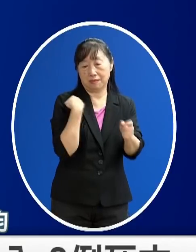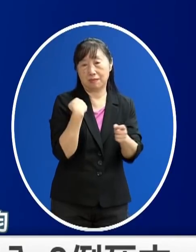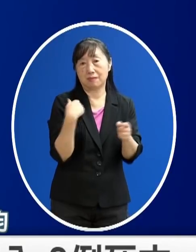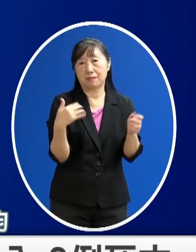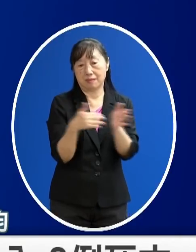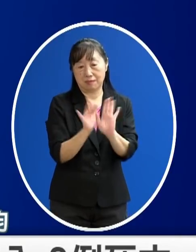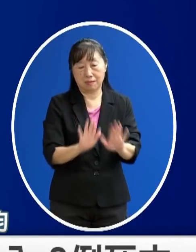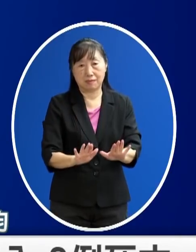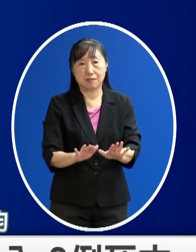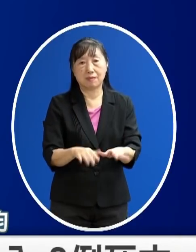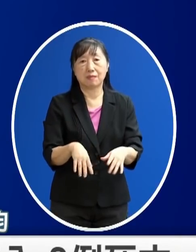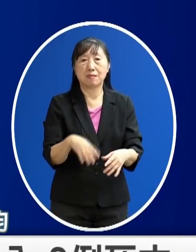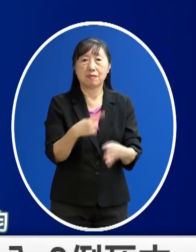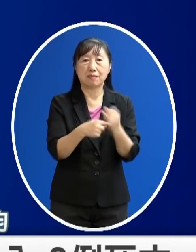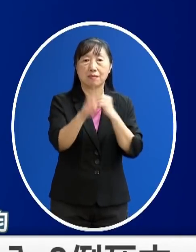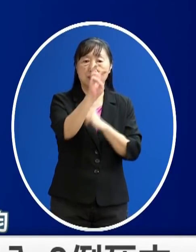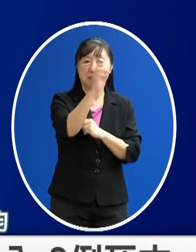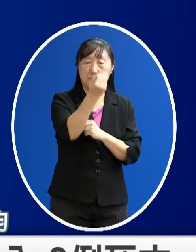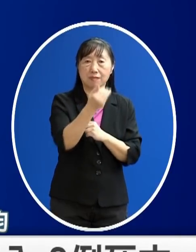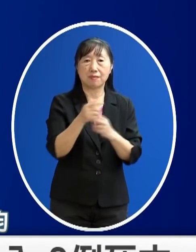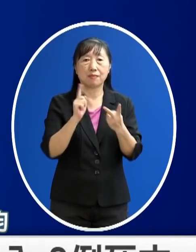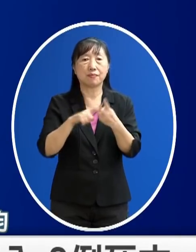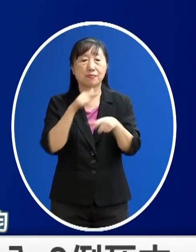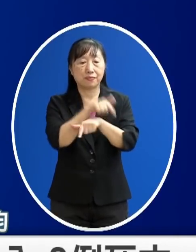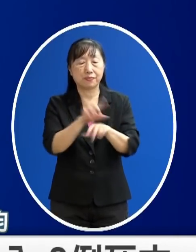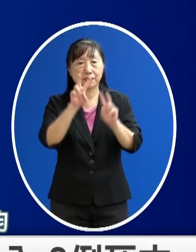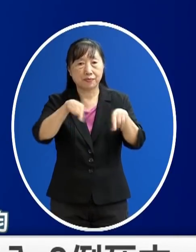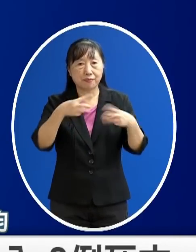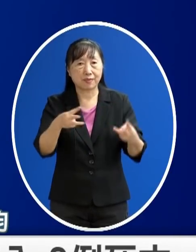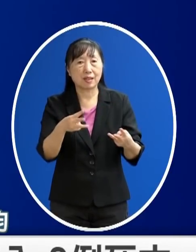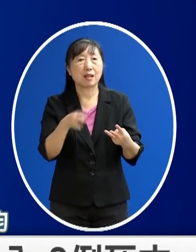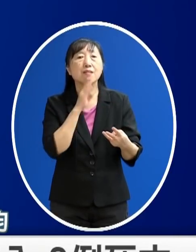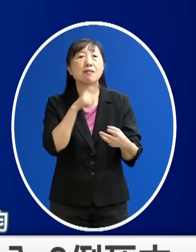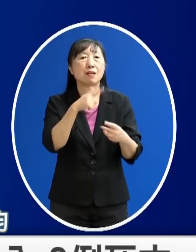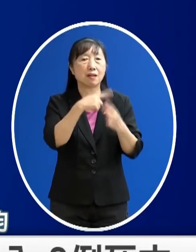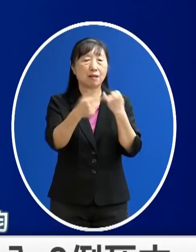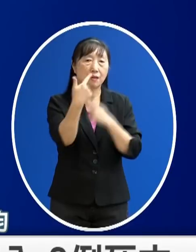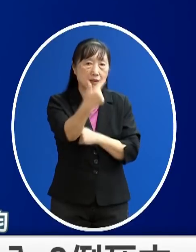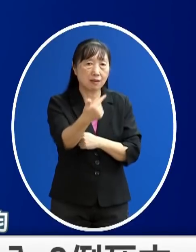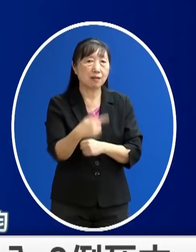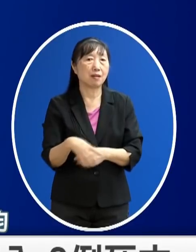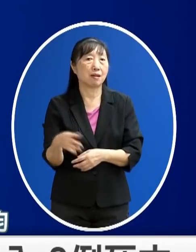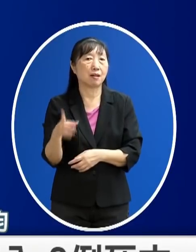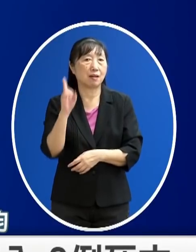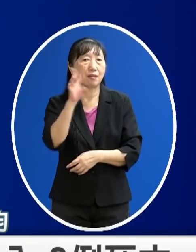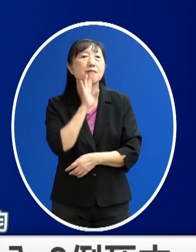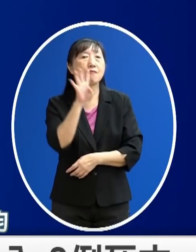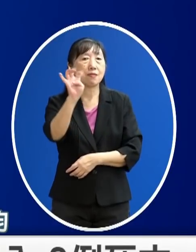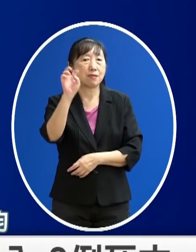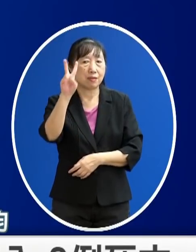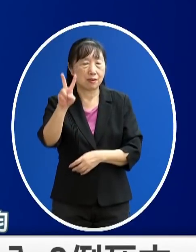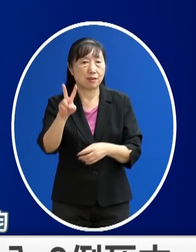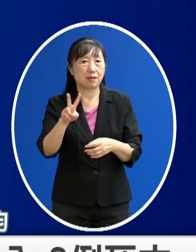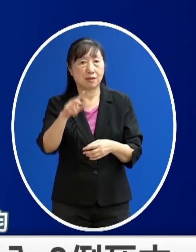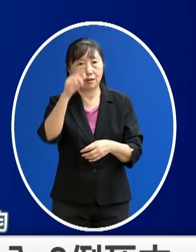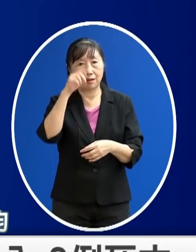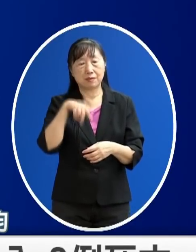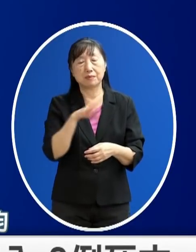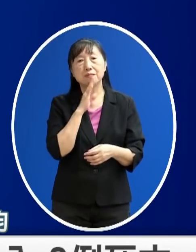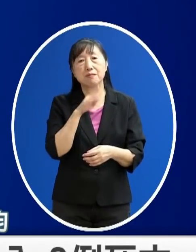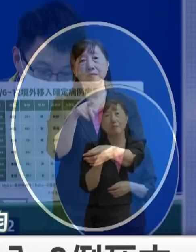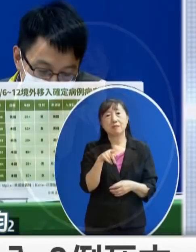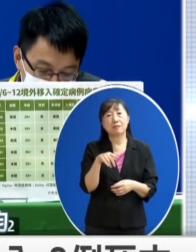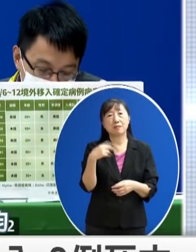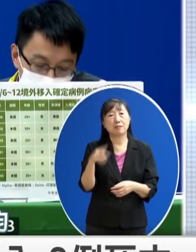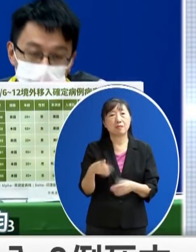开始到现在大概有39例，那南非变异株 Beta 有6例，那然后 Delta 刚刚讲42例的境外移入，